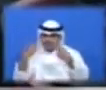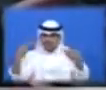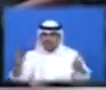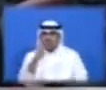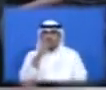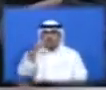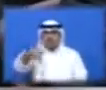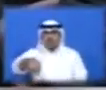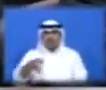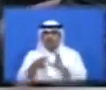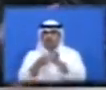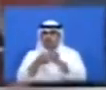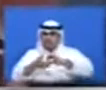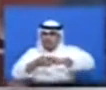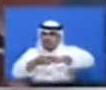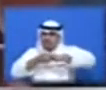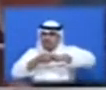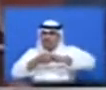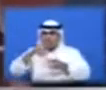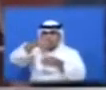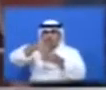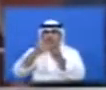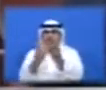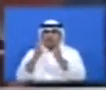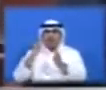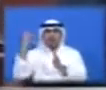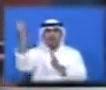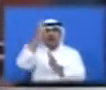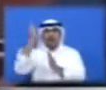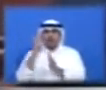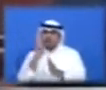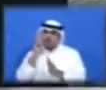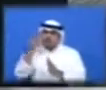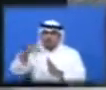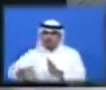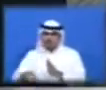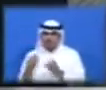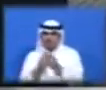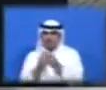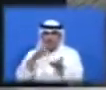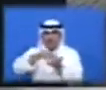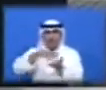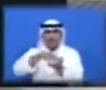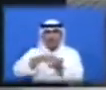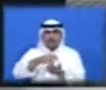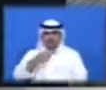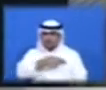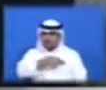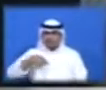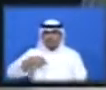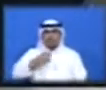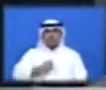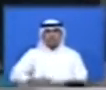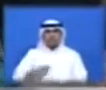أعمال الجمعية العامة للاتحاد البرلماني الدولي والمتعلقة بشؤون الأمم المتحدة في جنيف، دعا إلى ضرورة الإسهام بقوة